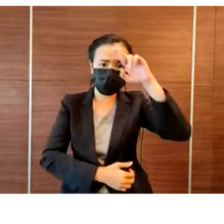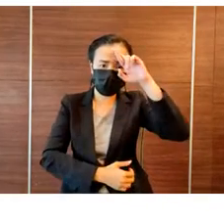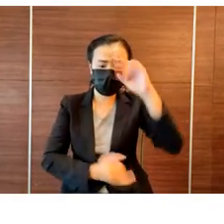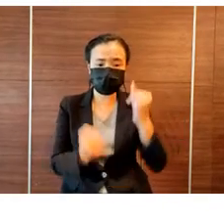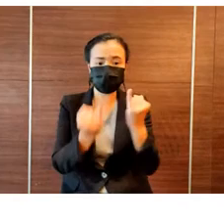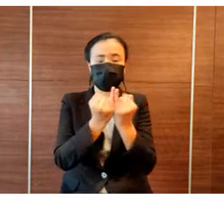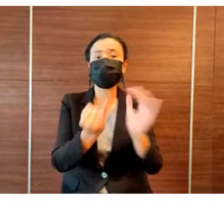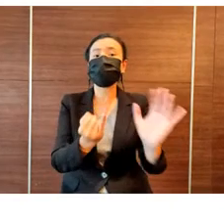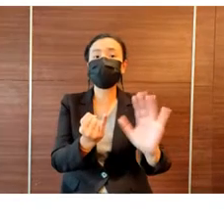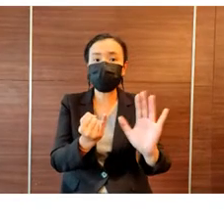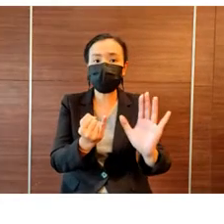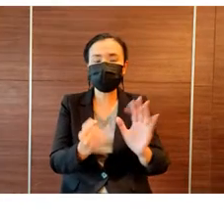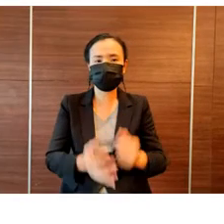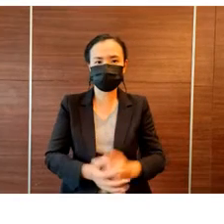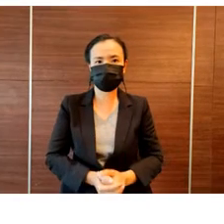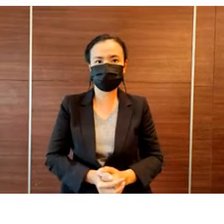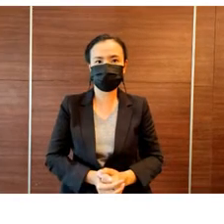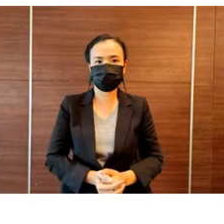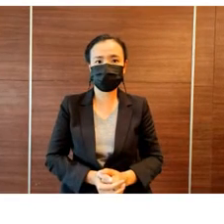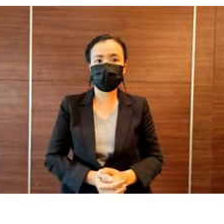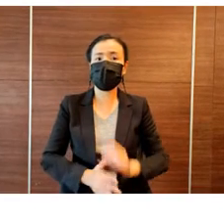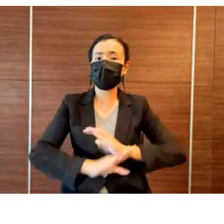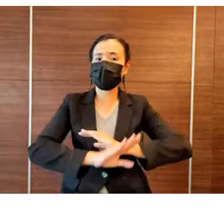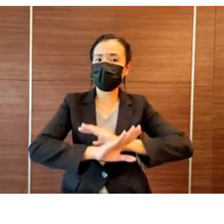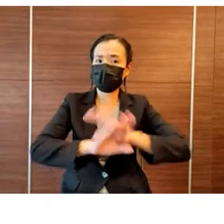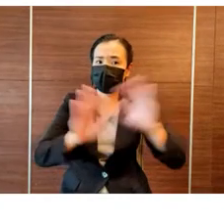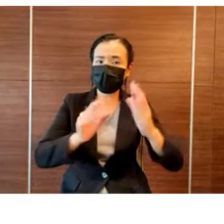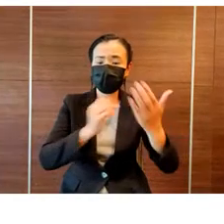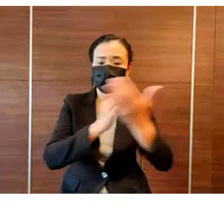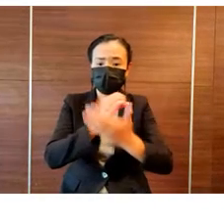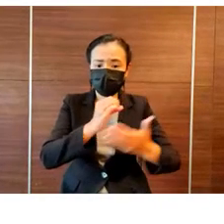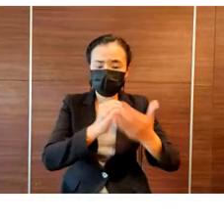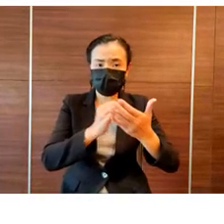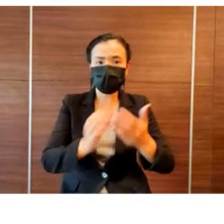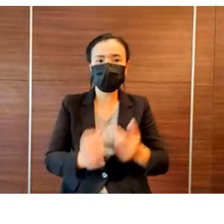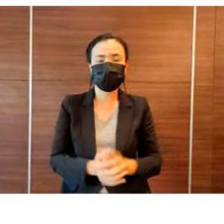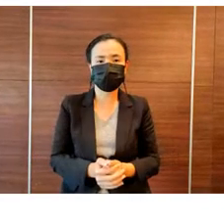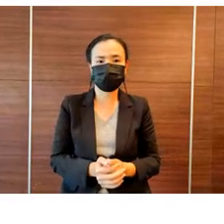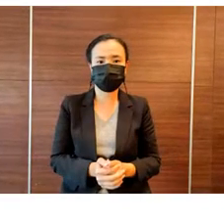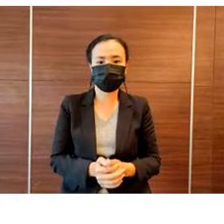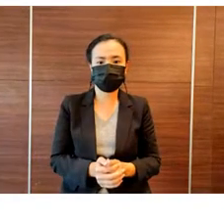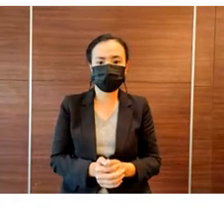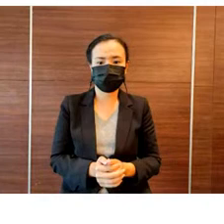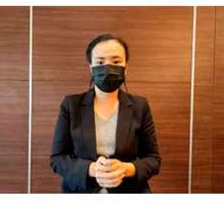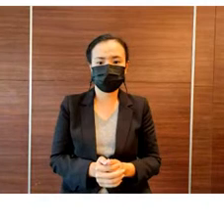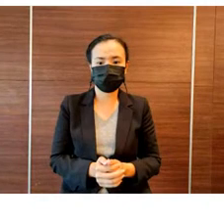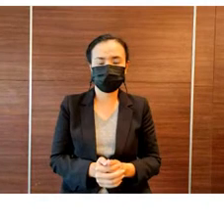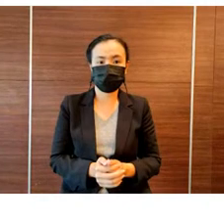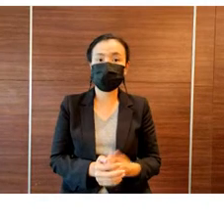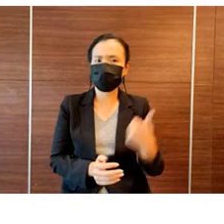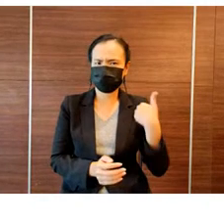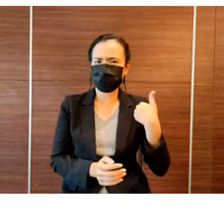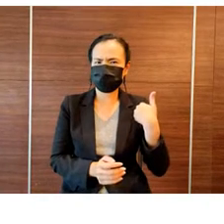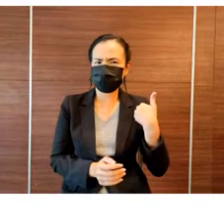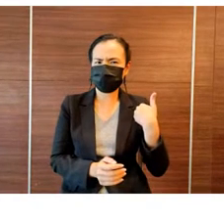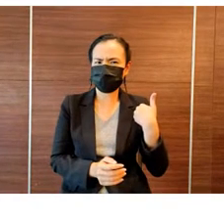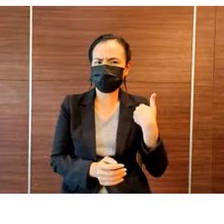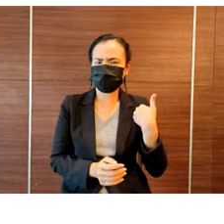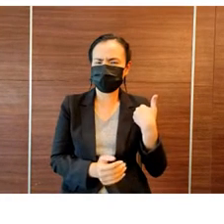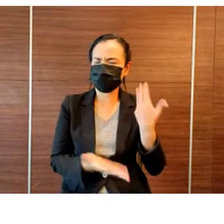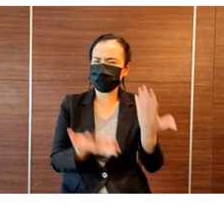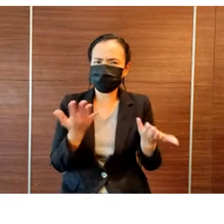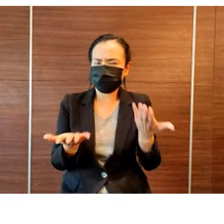ติดแล้วการเลิกมีหลายเขาเรียกมันมีสเปกตรัมของมันมันมีหล